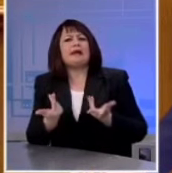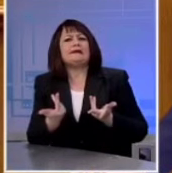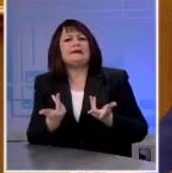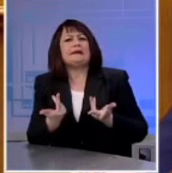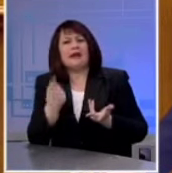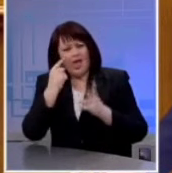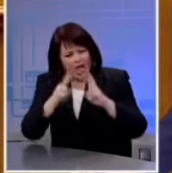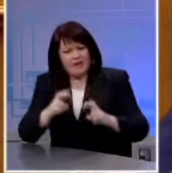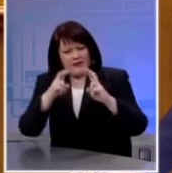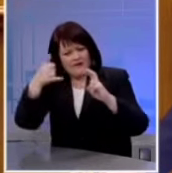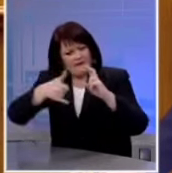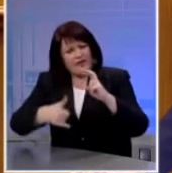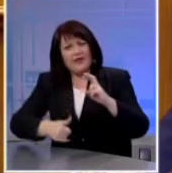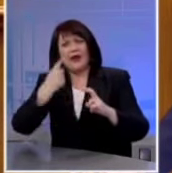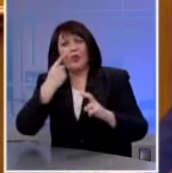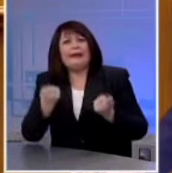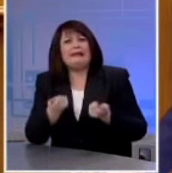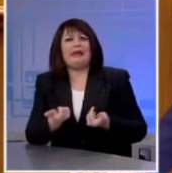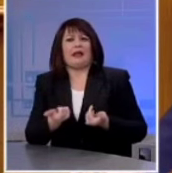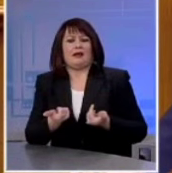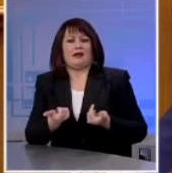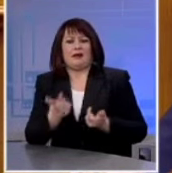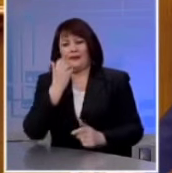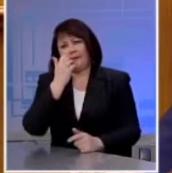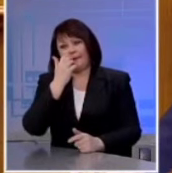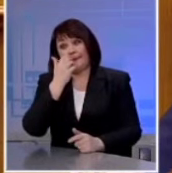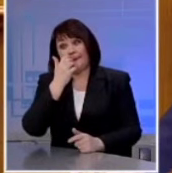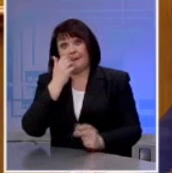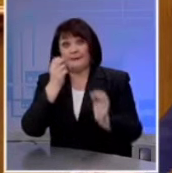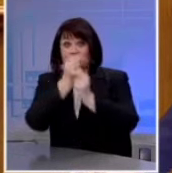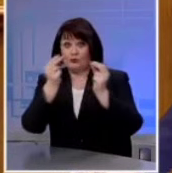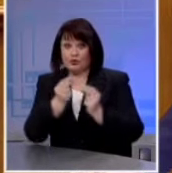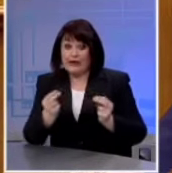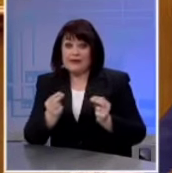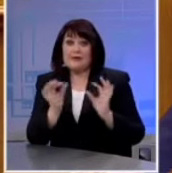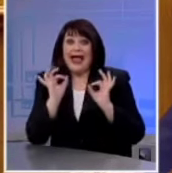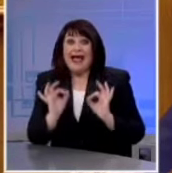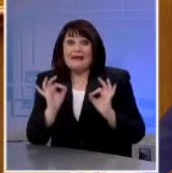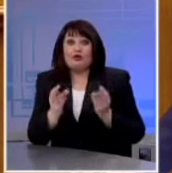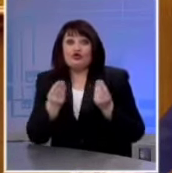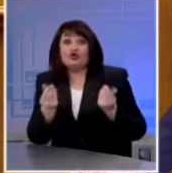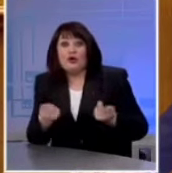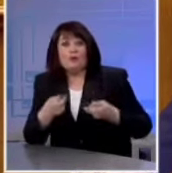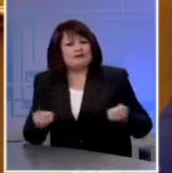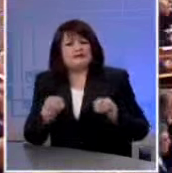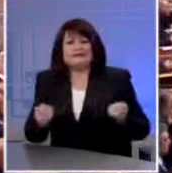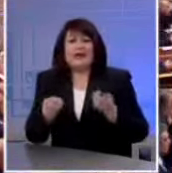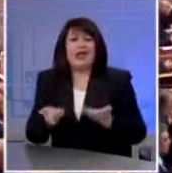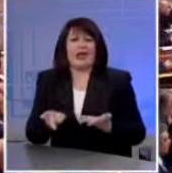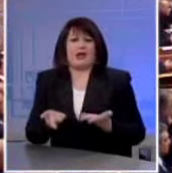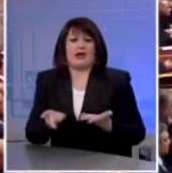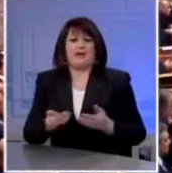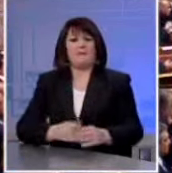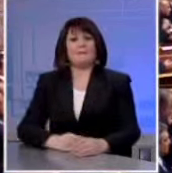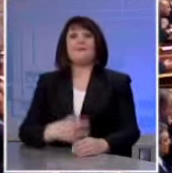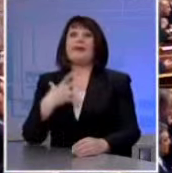τη διερεύνησή της σε βάθος, ώστε να διερευνηθεί πώς ακριβώς έγιναν τα πράγματα και αν